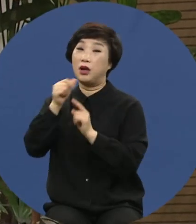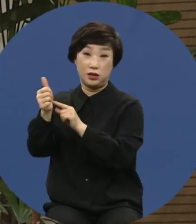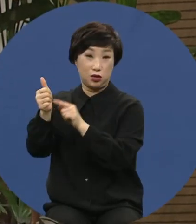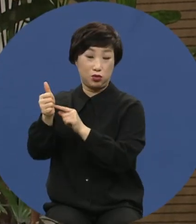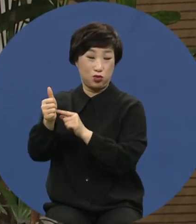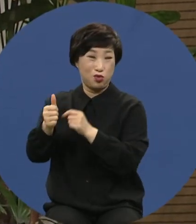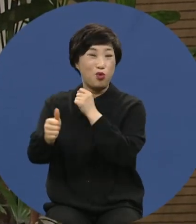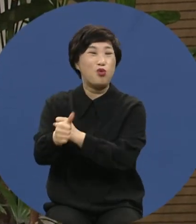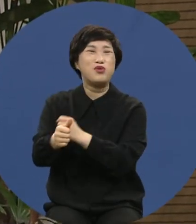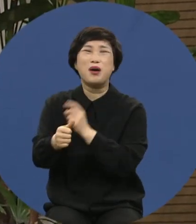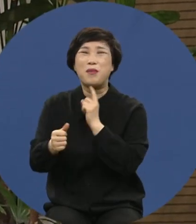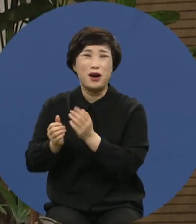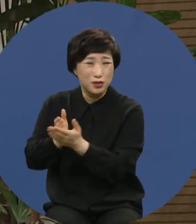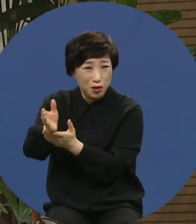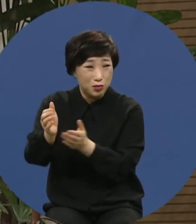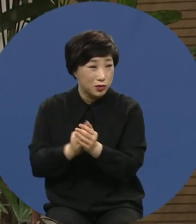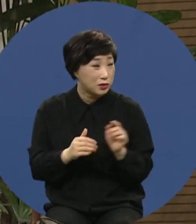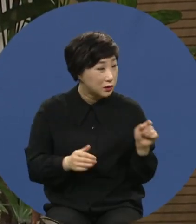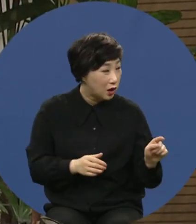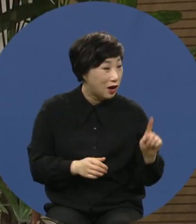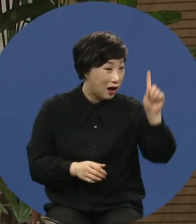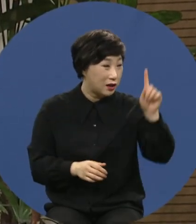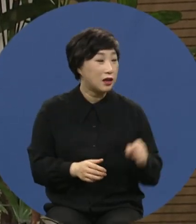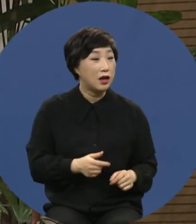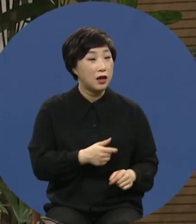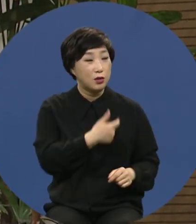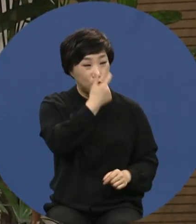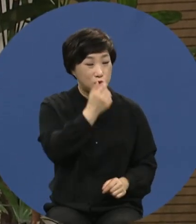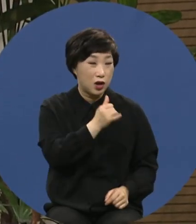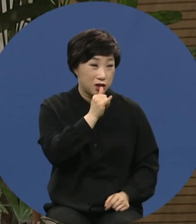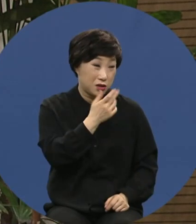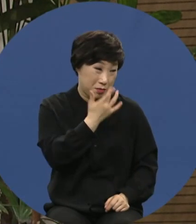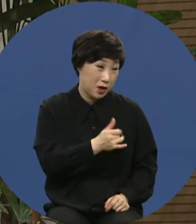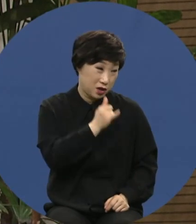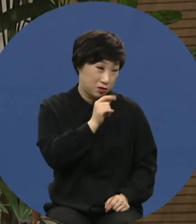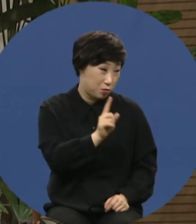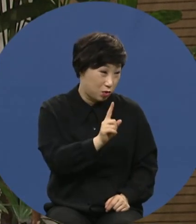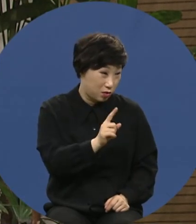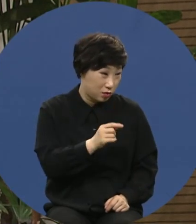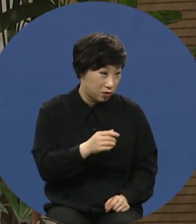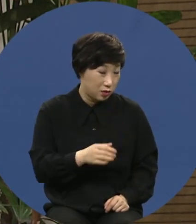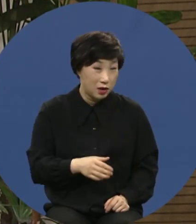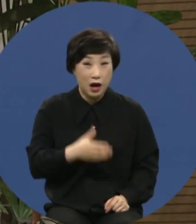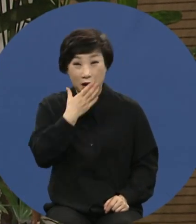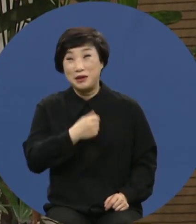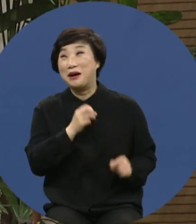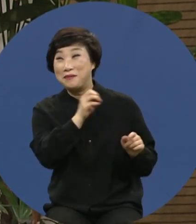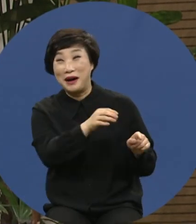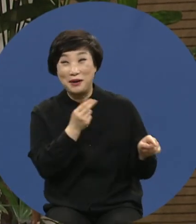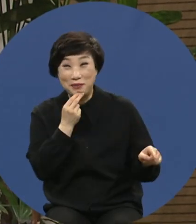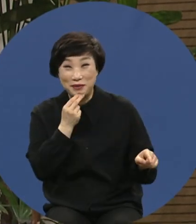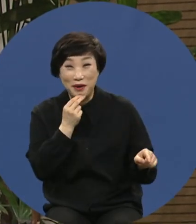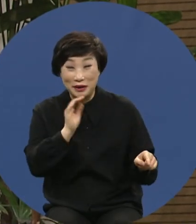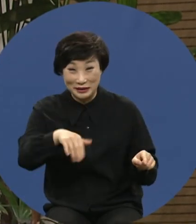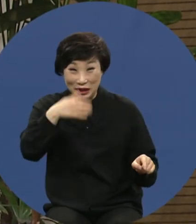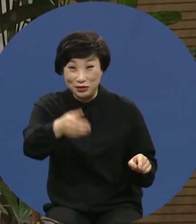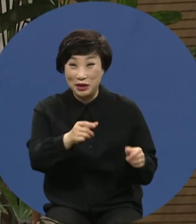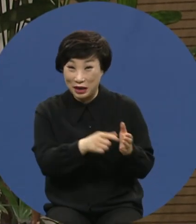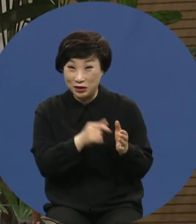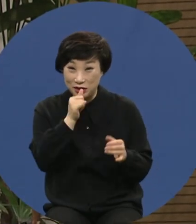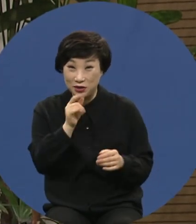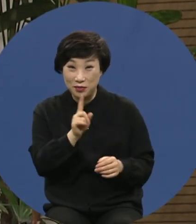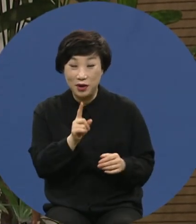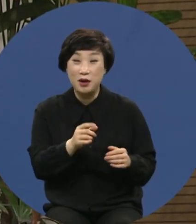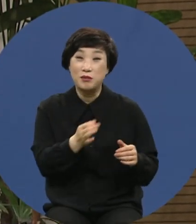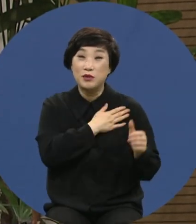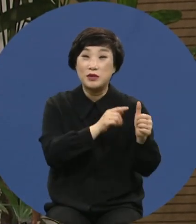했어. 근데 너는 한 가지 아는 것이 뭔지 아냐? 아브라함 말하지 않았어. 근데 그 뒤에 말했어.